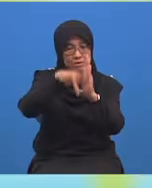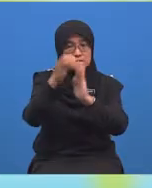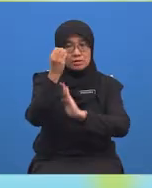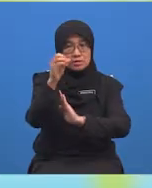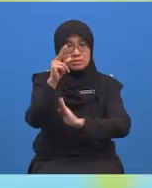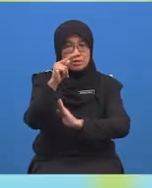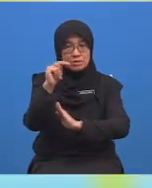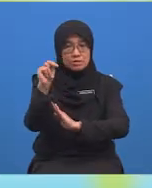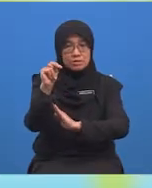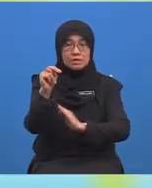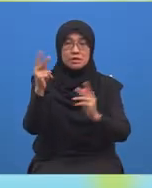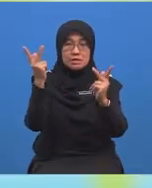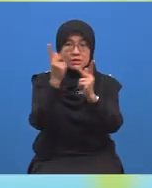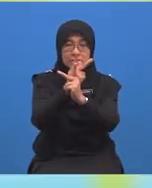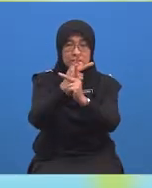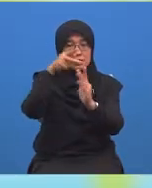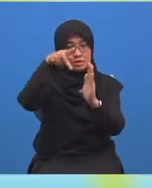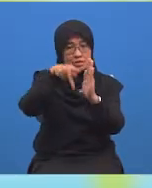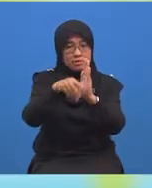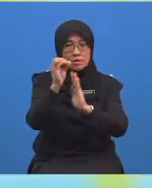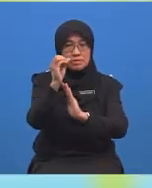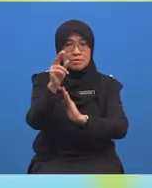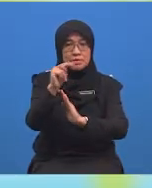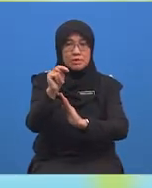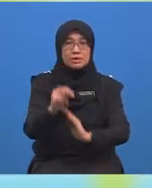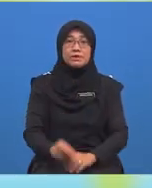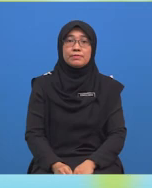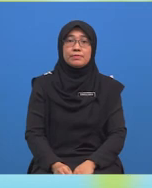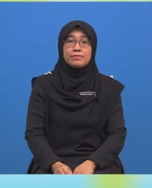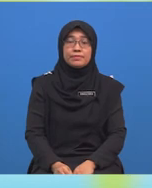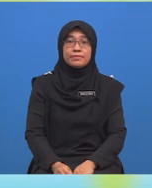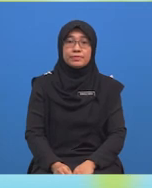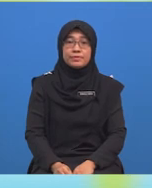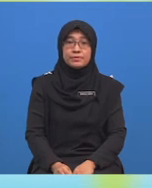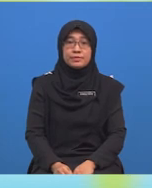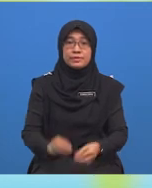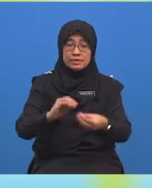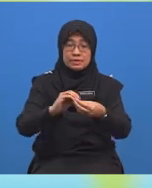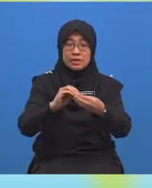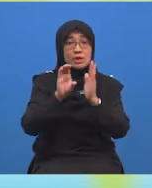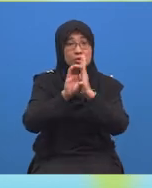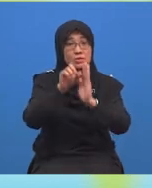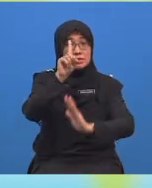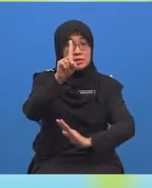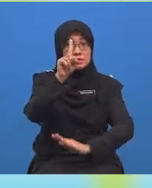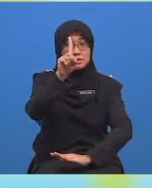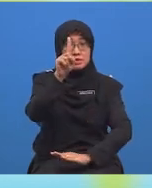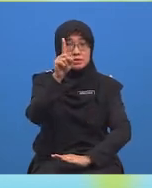perpuluhan. Pertama, cari hasil darab 1.2 dan 1.2.